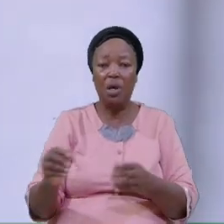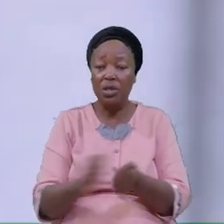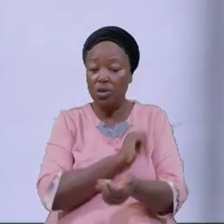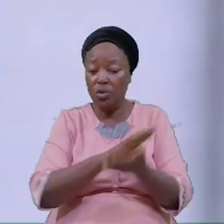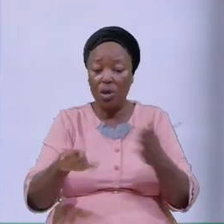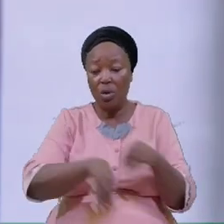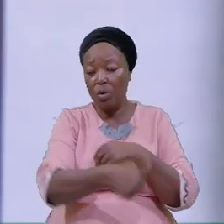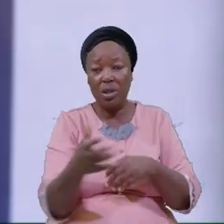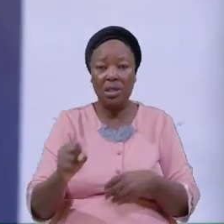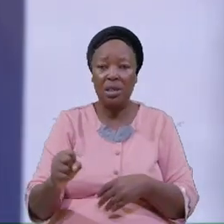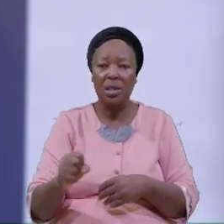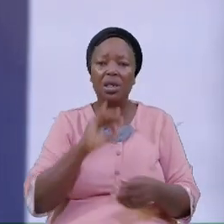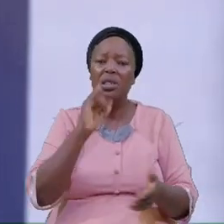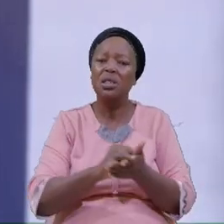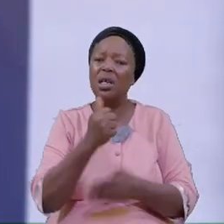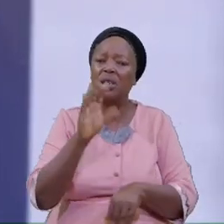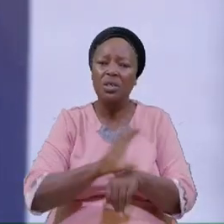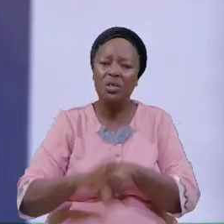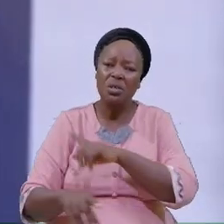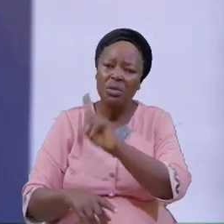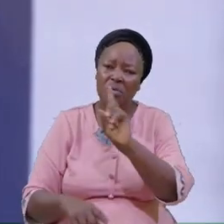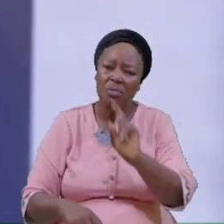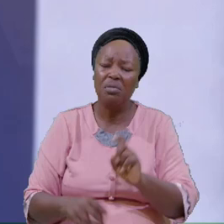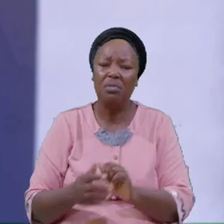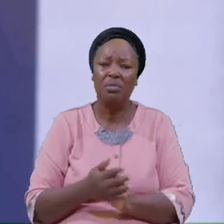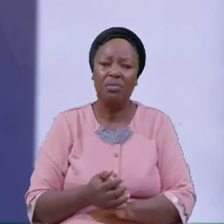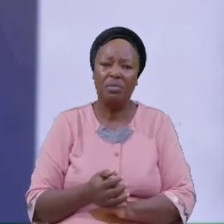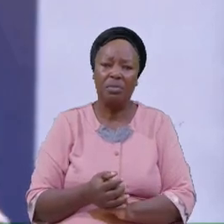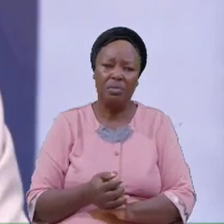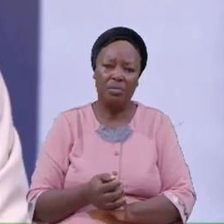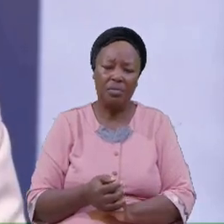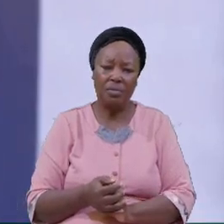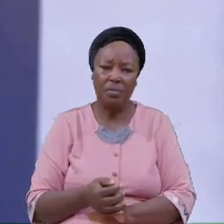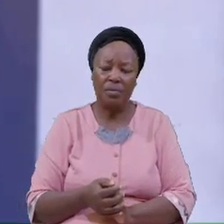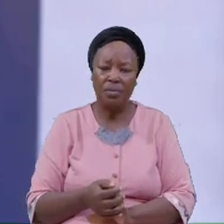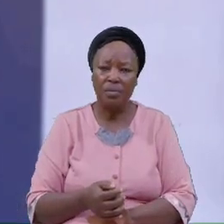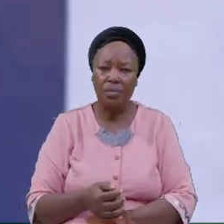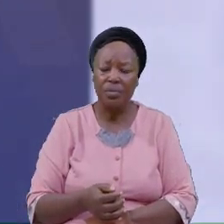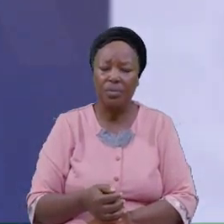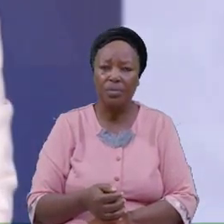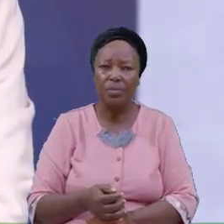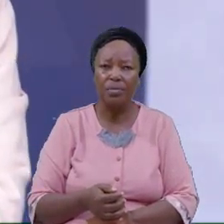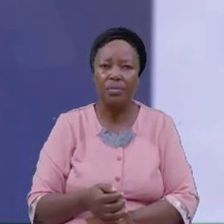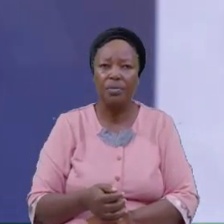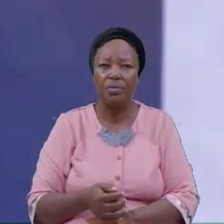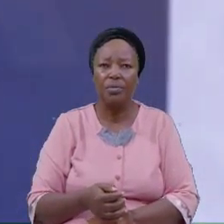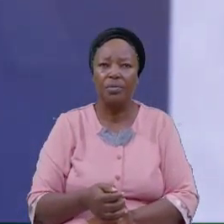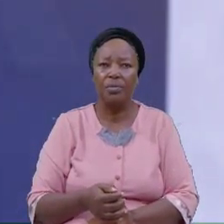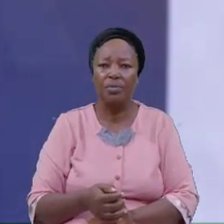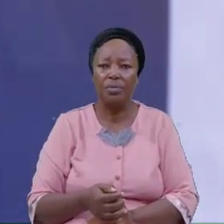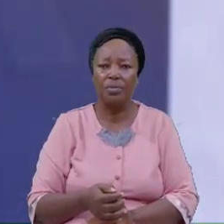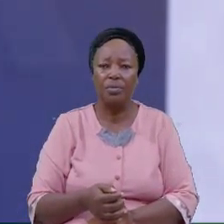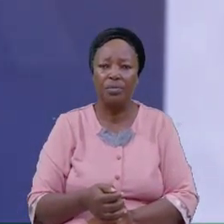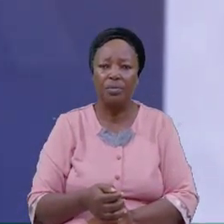that a church? Et vous devenez politicien quand vous commencez à faire de la campagne pour vous-même ou pour votre tribu contre les autres. Est-ce que ça c'est